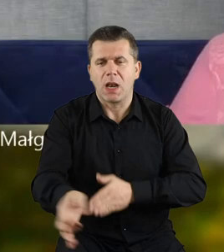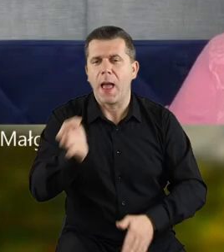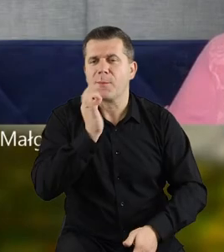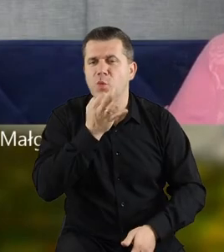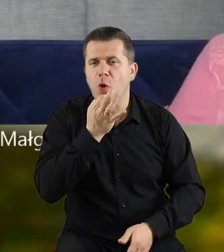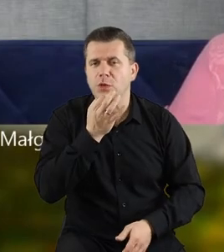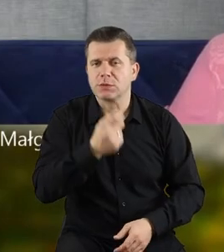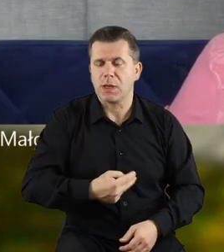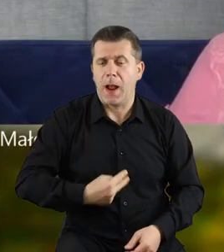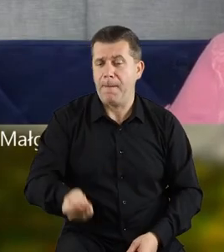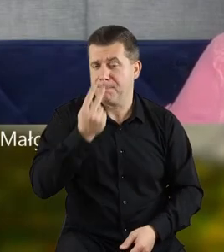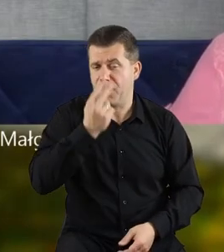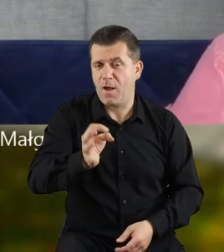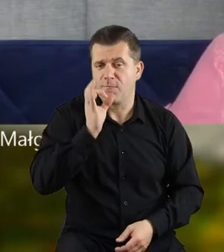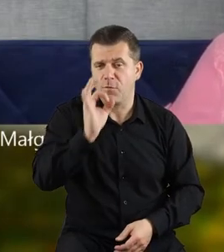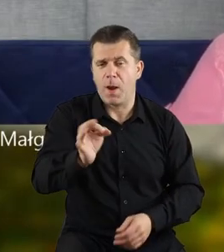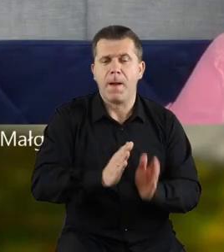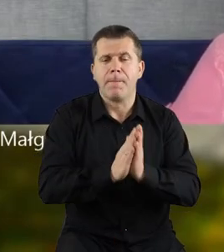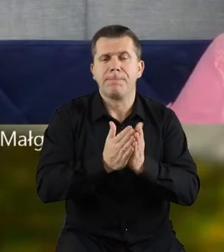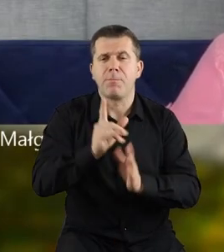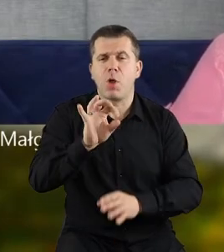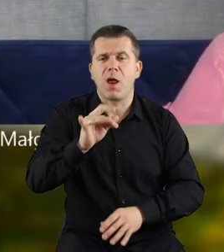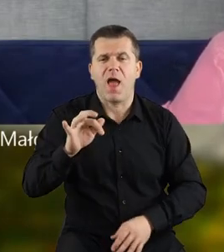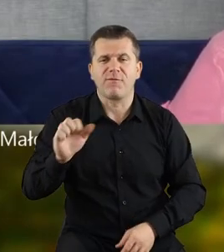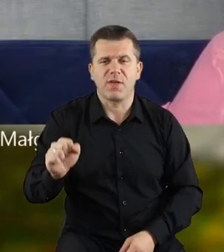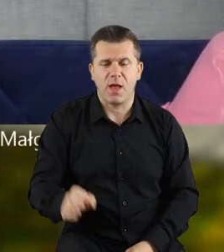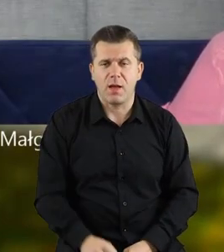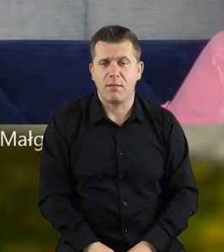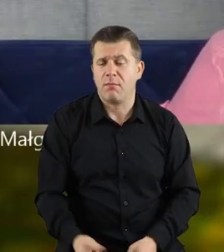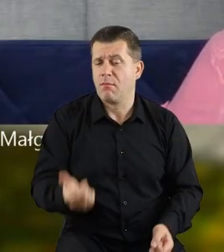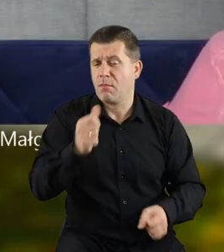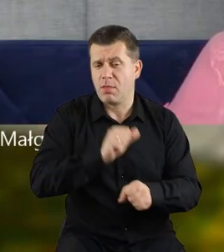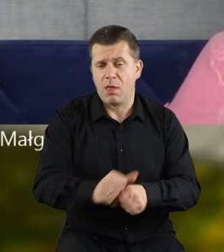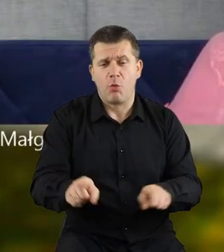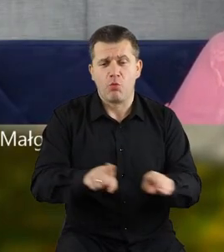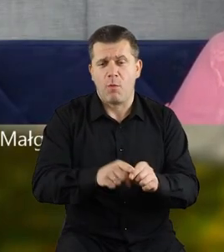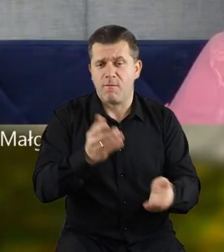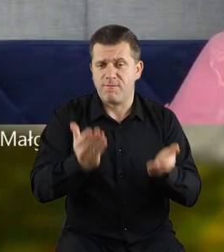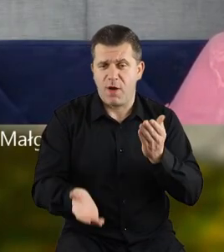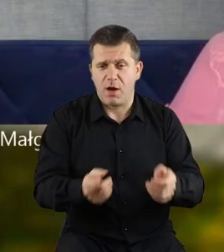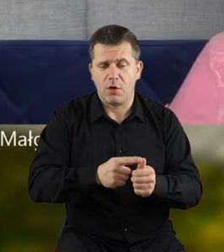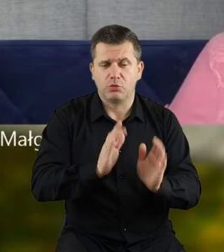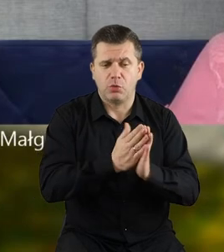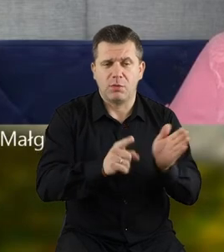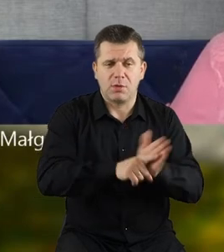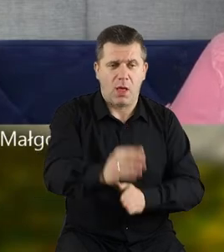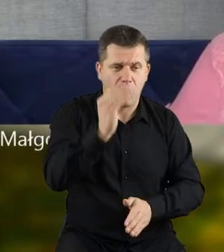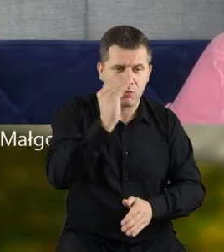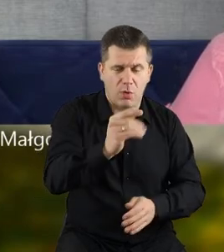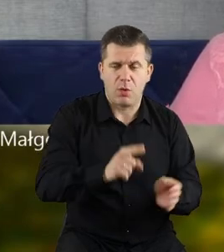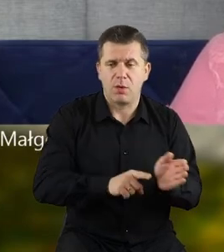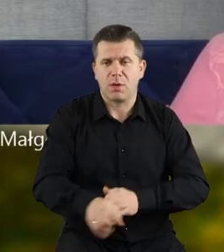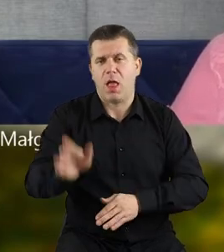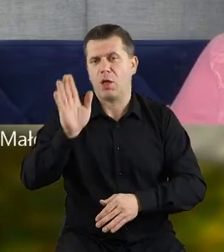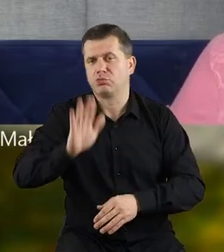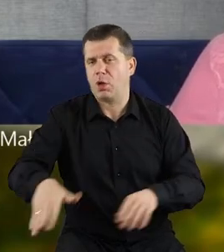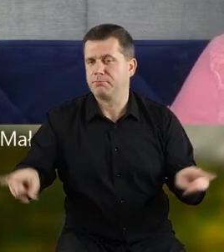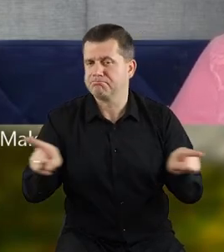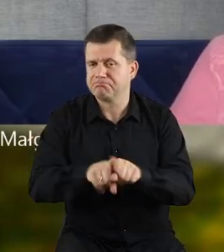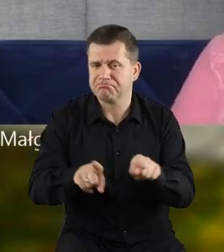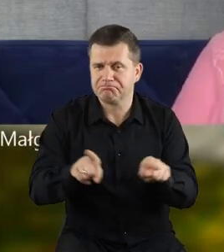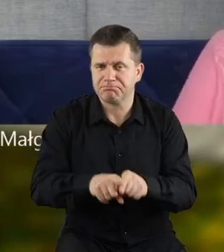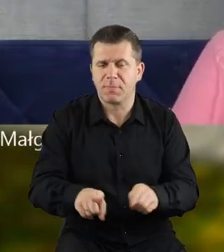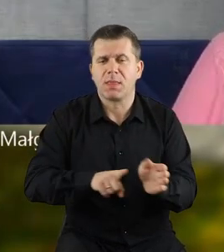książkami dla młodzieży, ale kiedy patrzę się na twoją bibliografię, to jest równowaga pomiędzy książkami dla dorosłych, dla